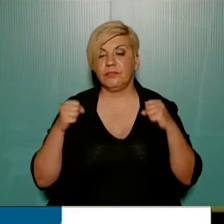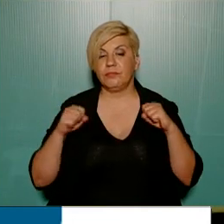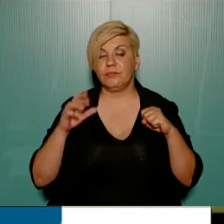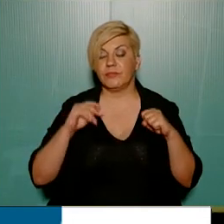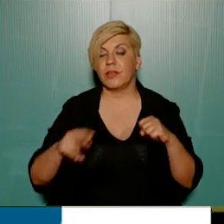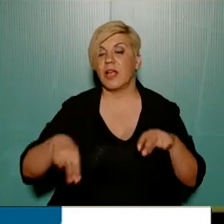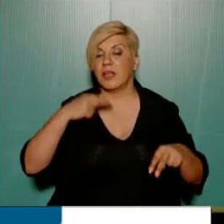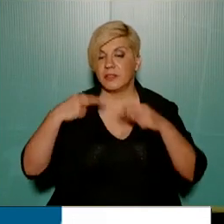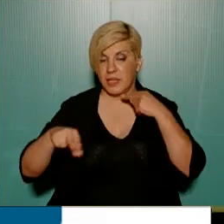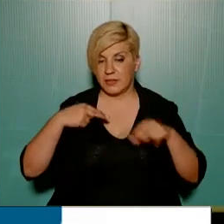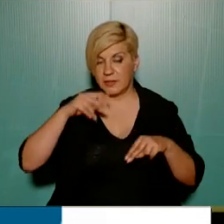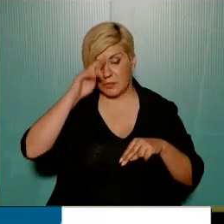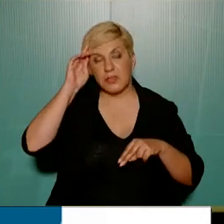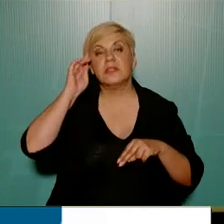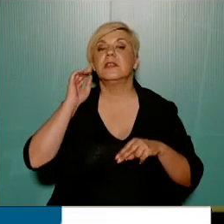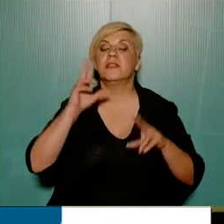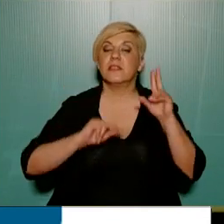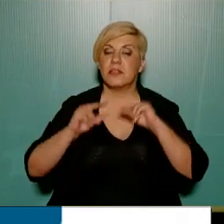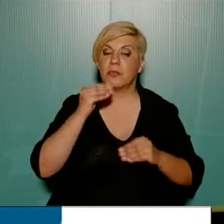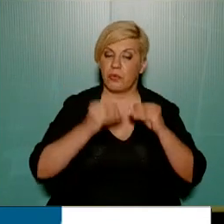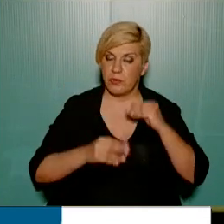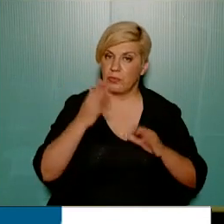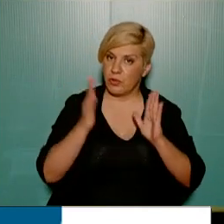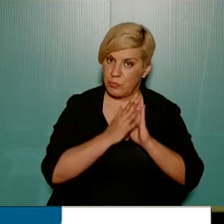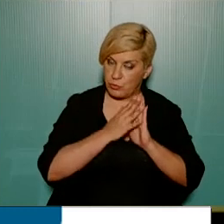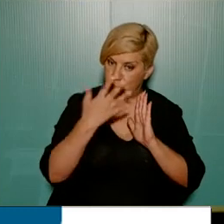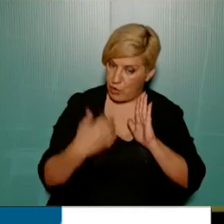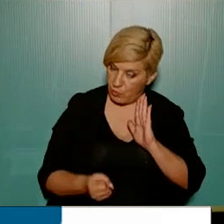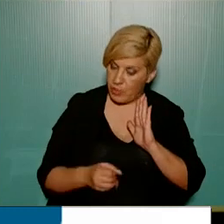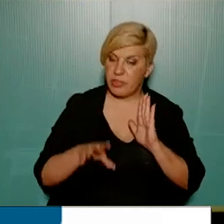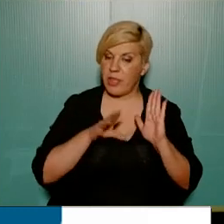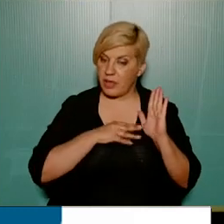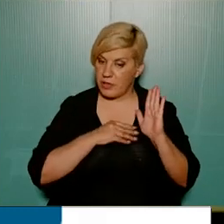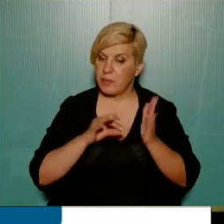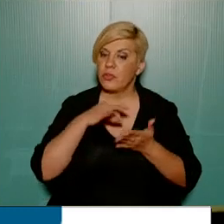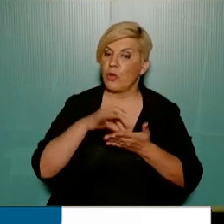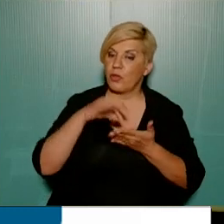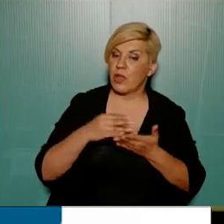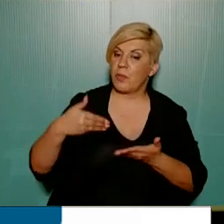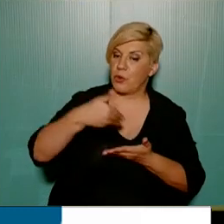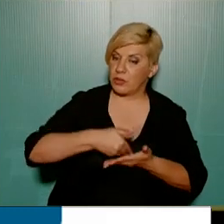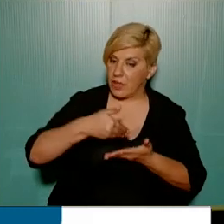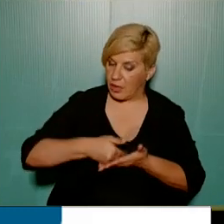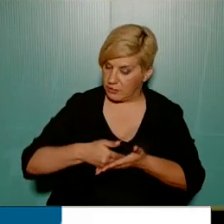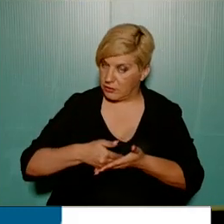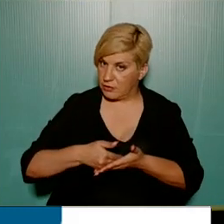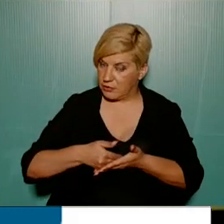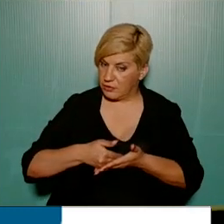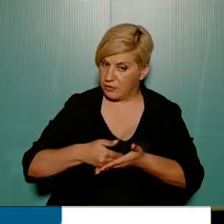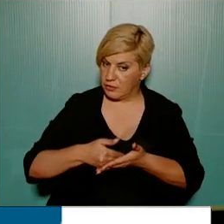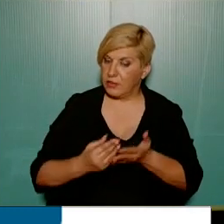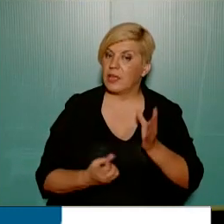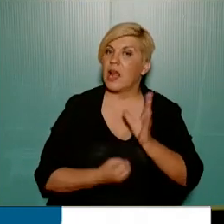χώρο της εστίασης. Συζητήσαμε τα προβλήματα που αντιμετωπίζουν, δεχτήκαμε βελτιωτικές προτάσεις ενώπιον της κατάρτισης της